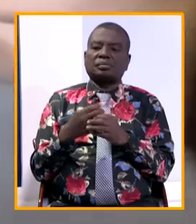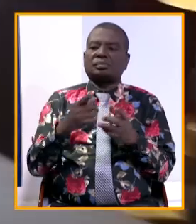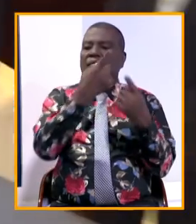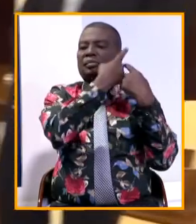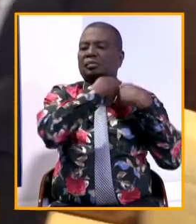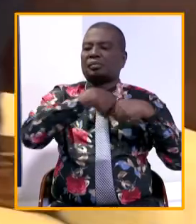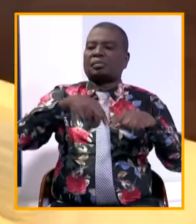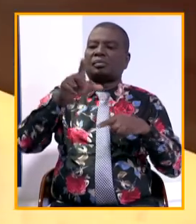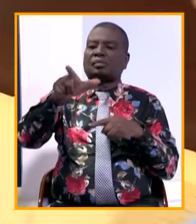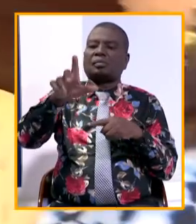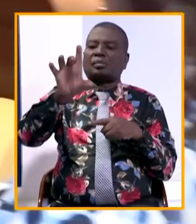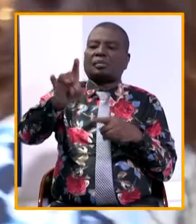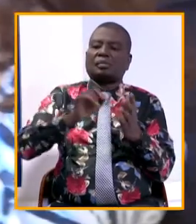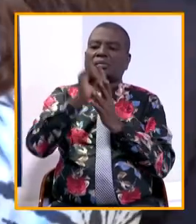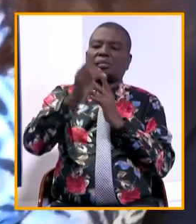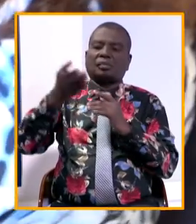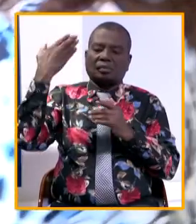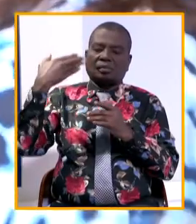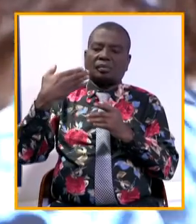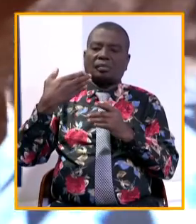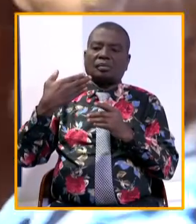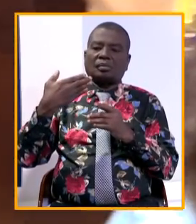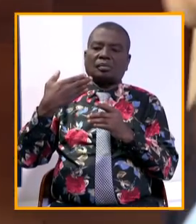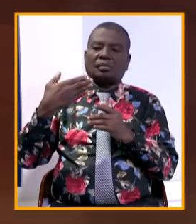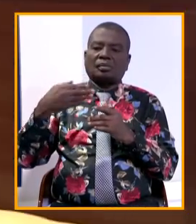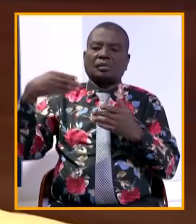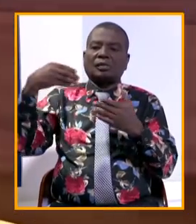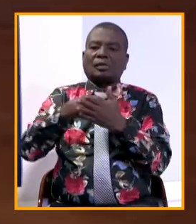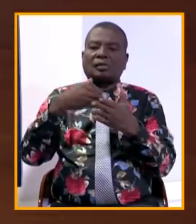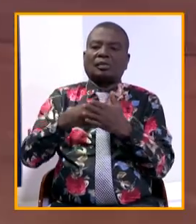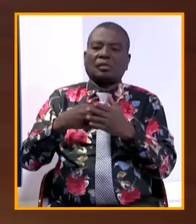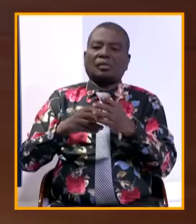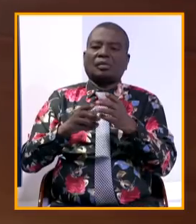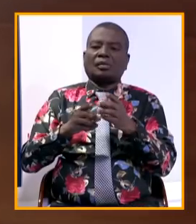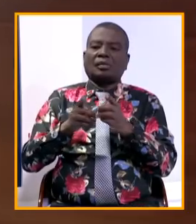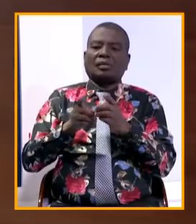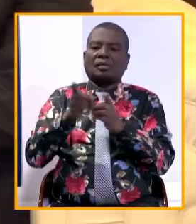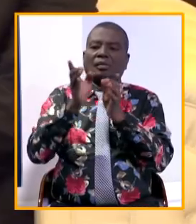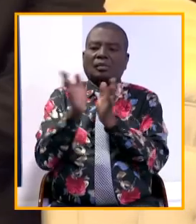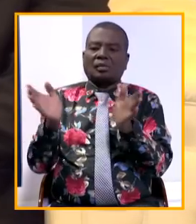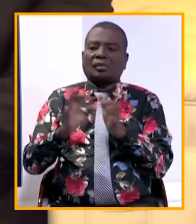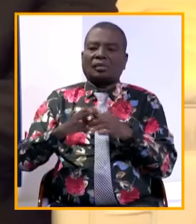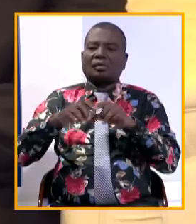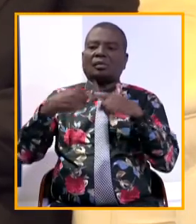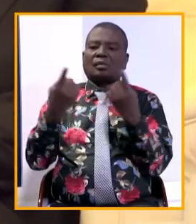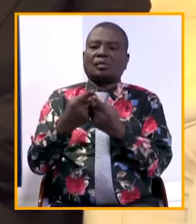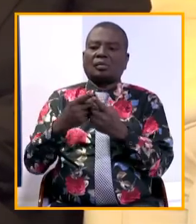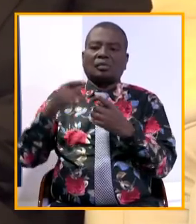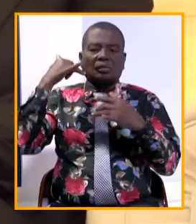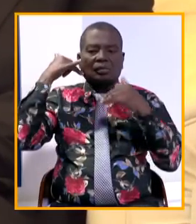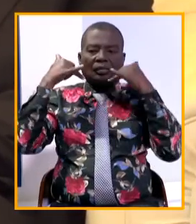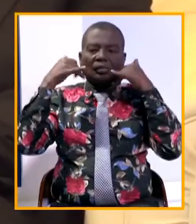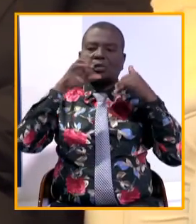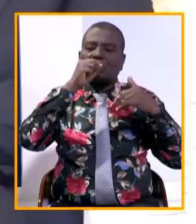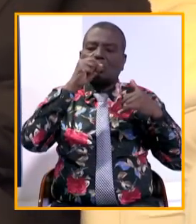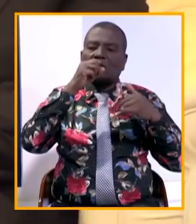Depuis le 28 janvier dernier, Christelle Edeman est la nouvelle directrice générale du groupe Orange. Ce mardi, elle a été reçue